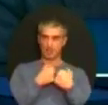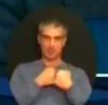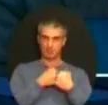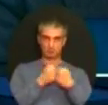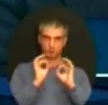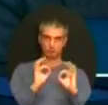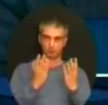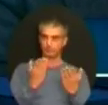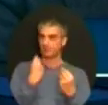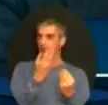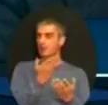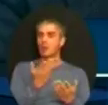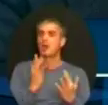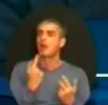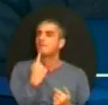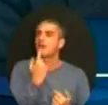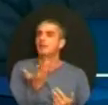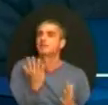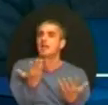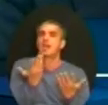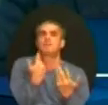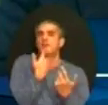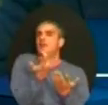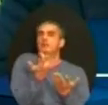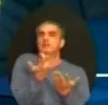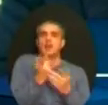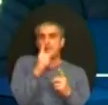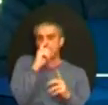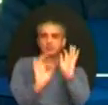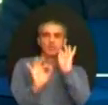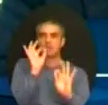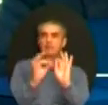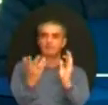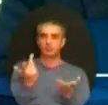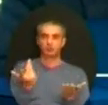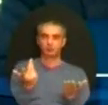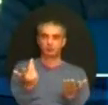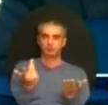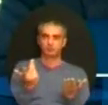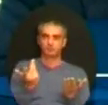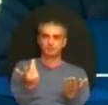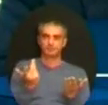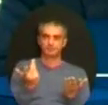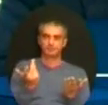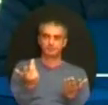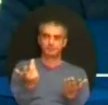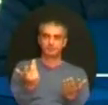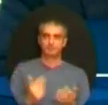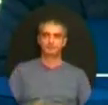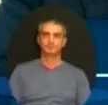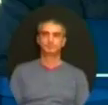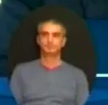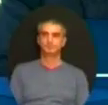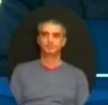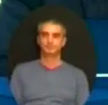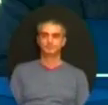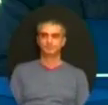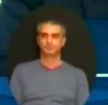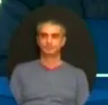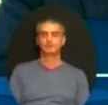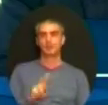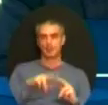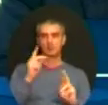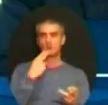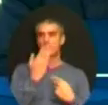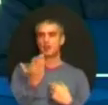אבל רגע, תני לו, תני לו... לא, אבל למה להגיד? למה להטיל רפש ובוץ? אבל תני לחברת הכנסת ברקו להגיד מה שיש לו להגיד. את יכולה אחר כך